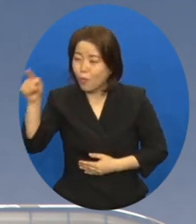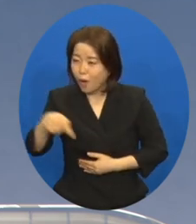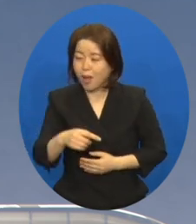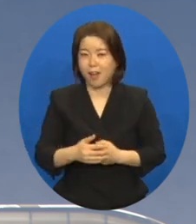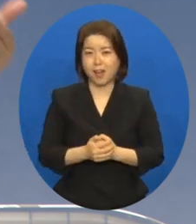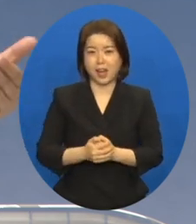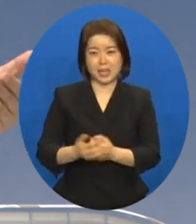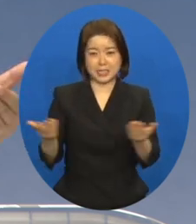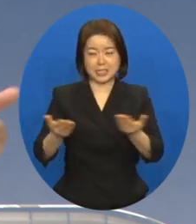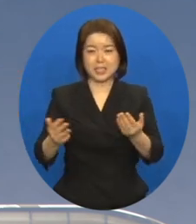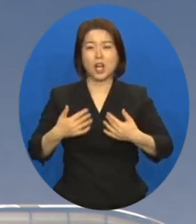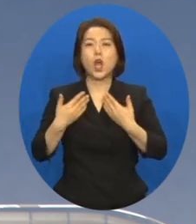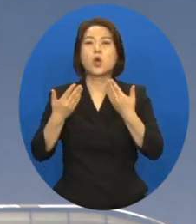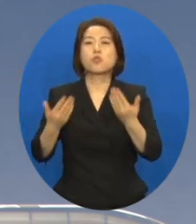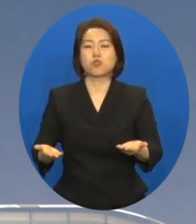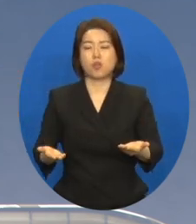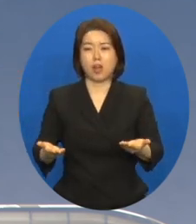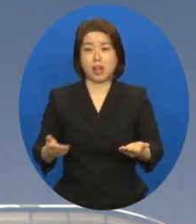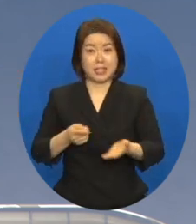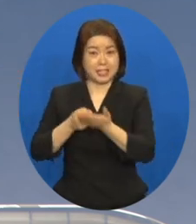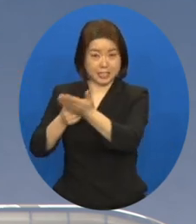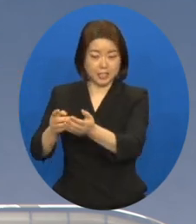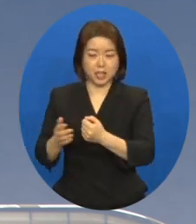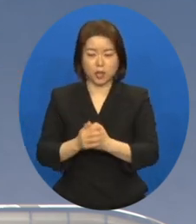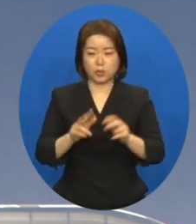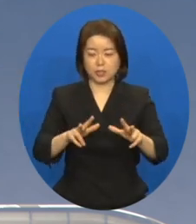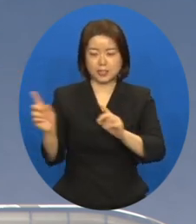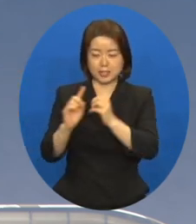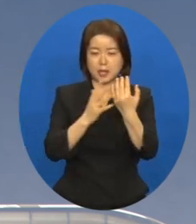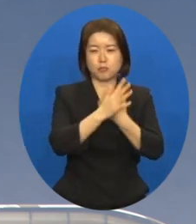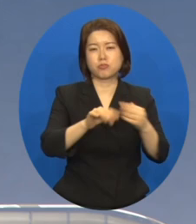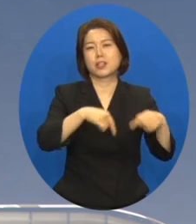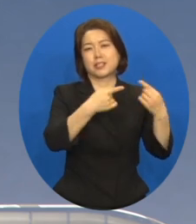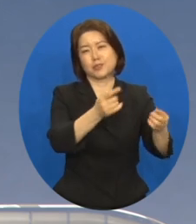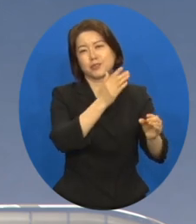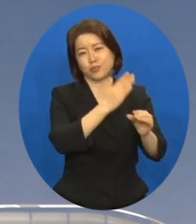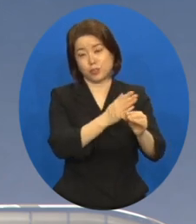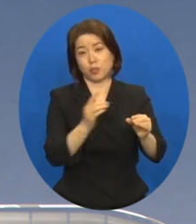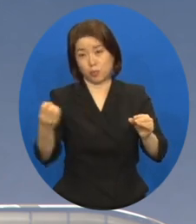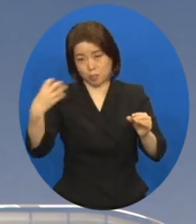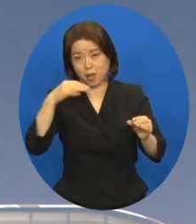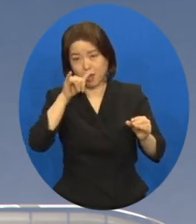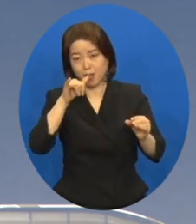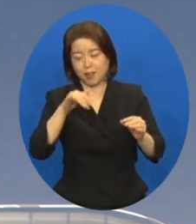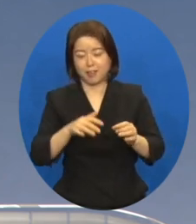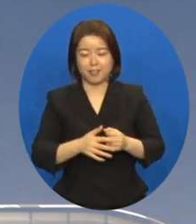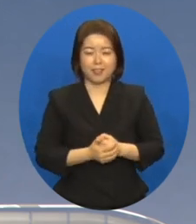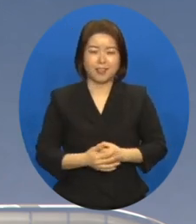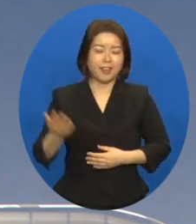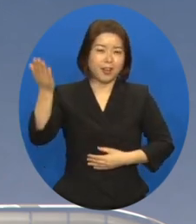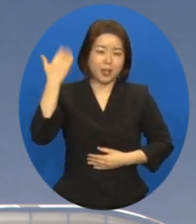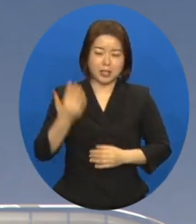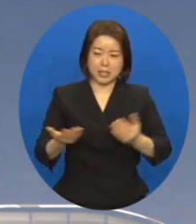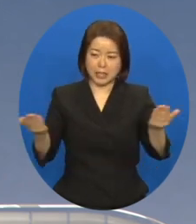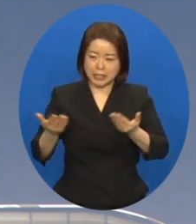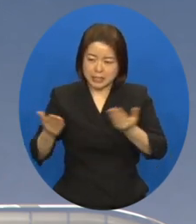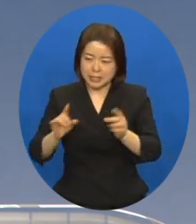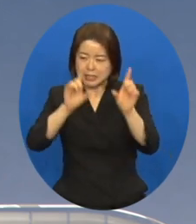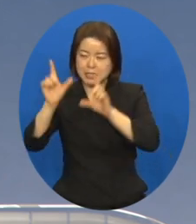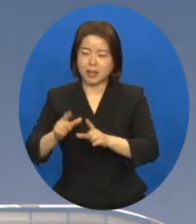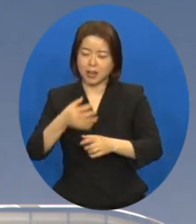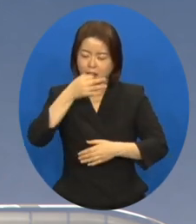직장에 휴가를 내고 지금 부흥회에 참석을 하고 있다는 겁니다. 그동안 직장 생활이 얼마나